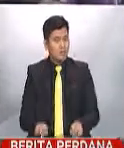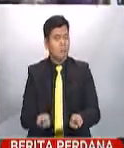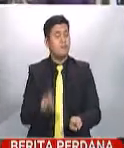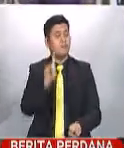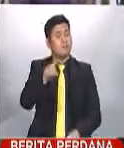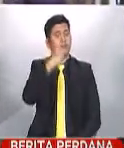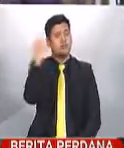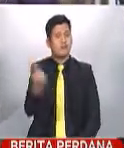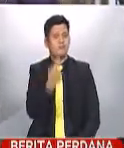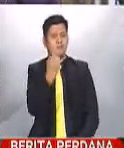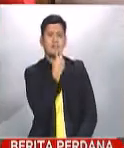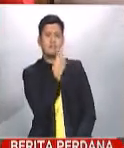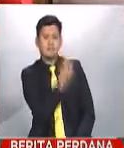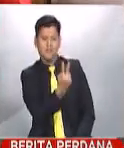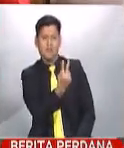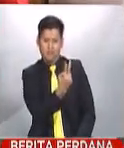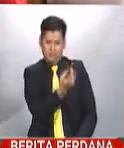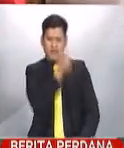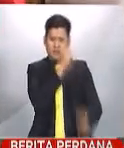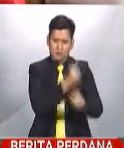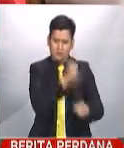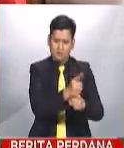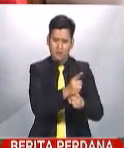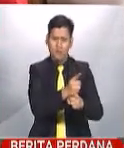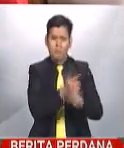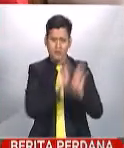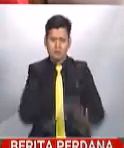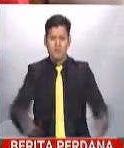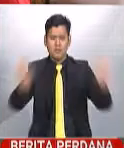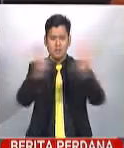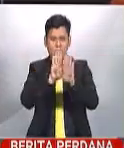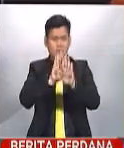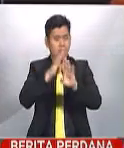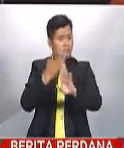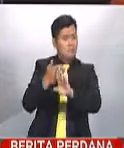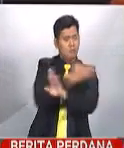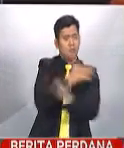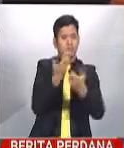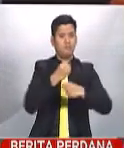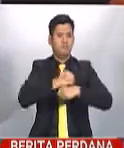agar sentiasa memastikan kesahihan maklumat sebelum menyebarkannya kepada